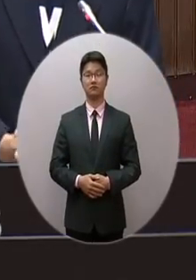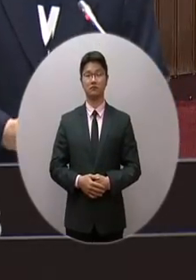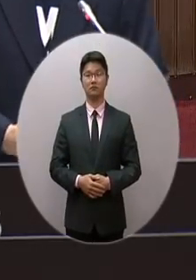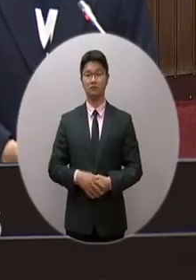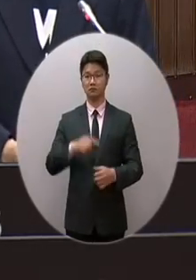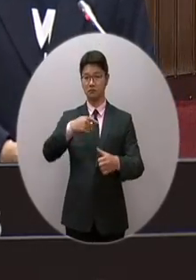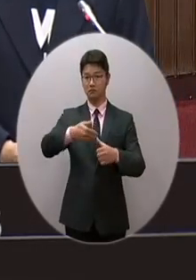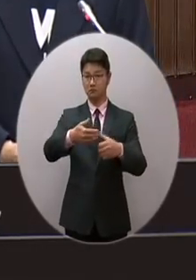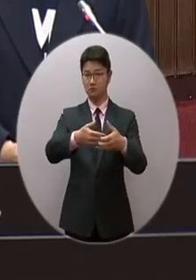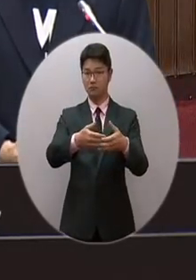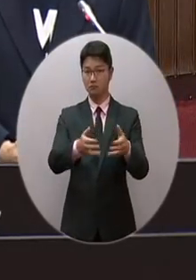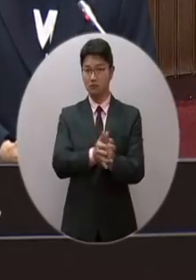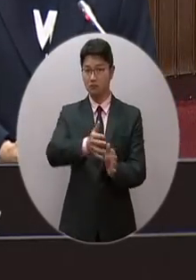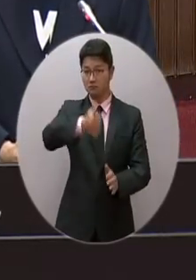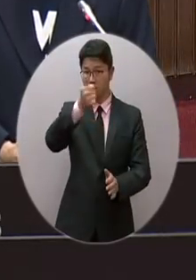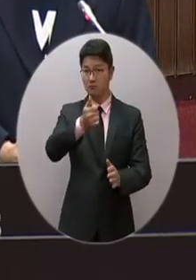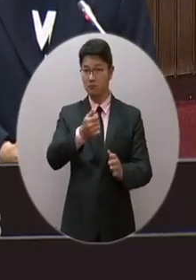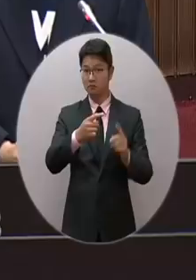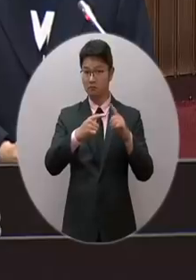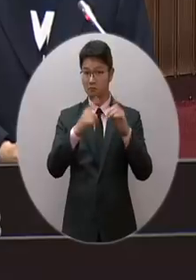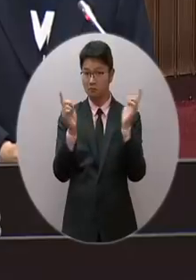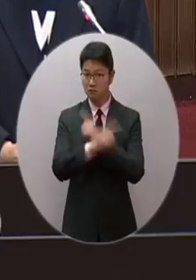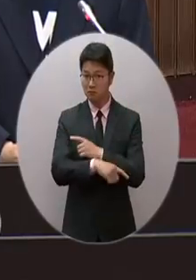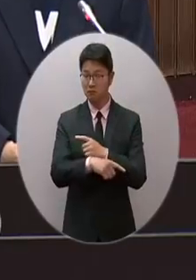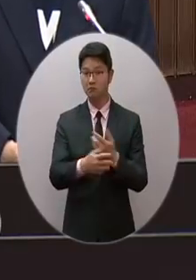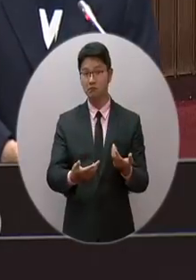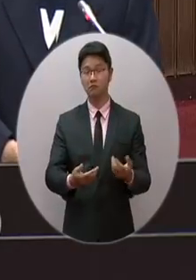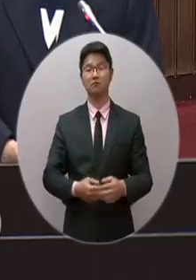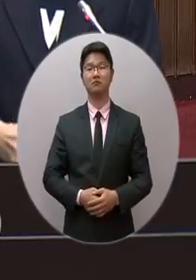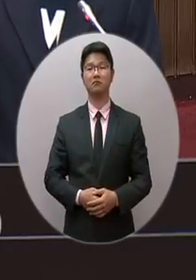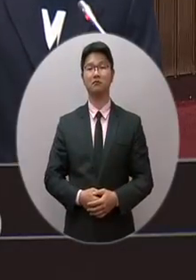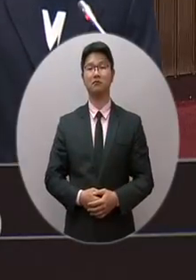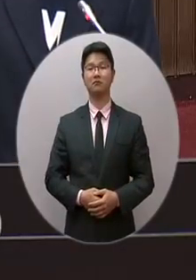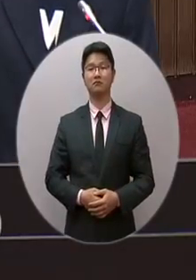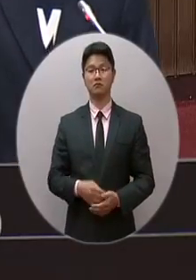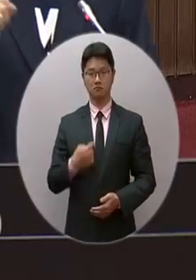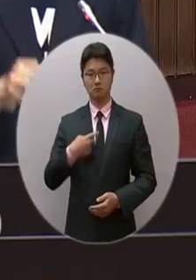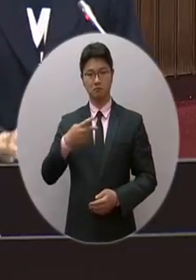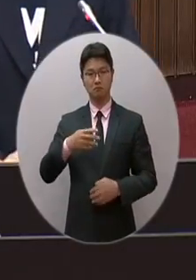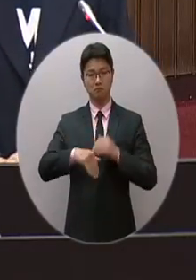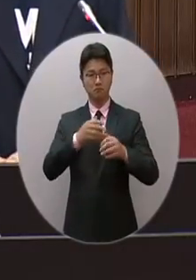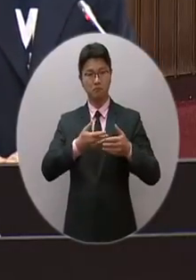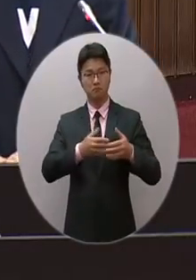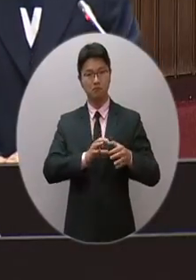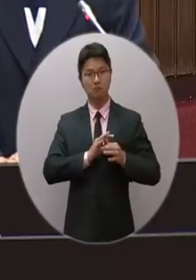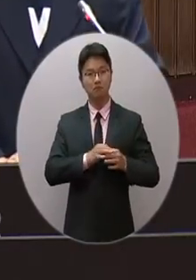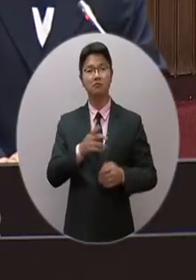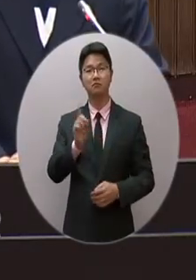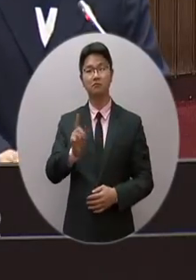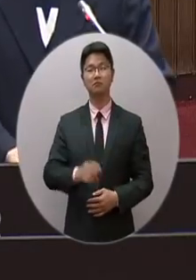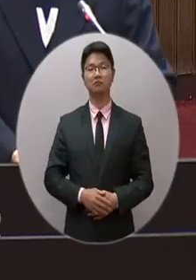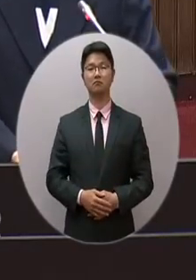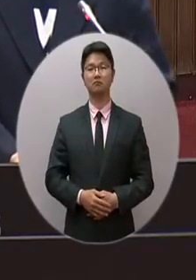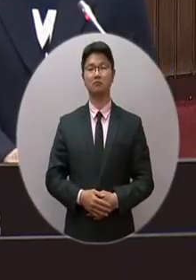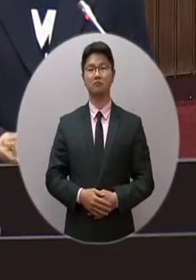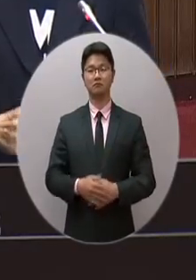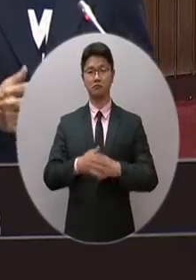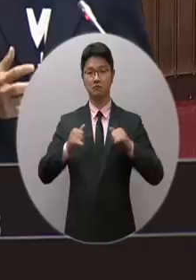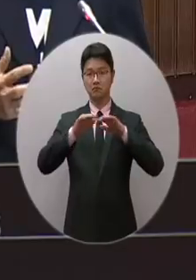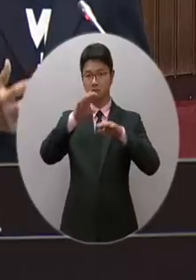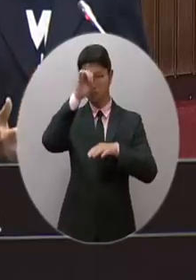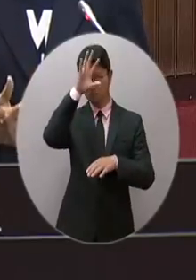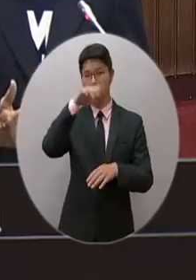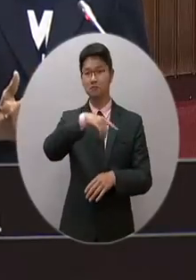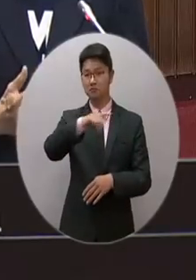说教育部长潘文你要被换掉，潘文忠要被换掉。其实我更关心另外一个题目，我觉得民进党啊，要